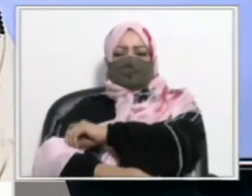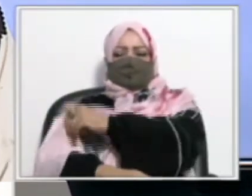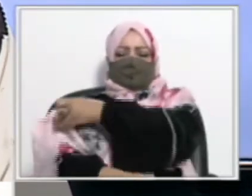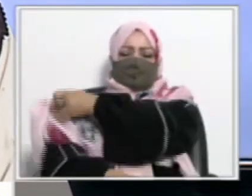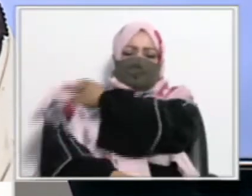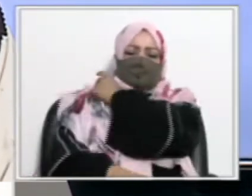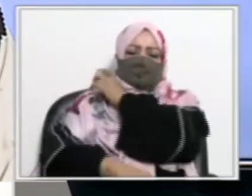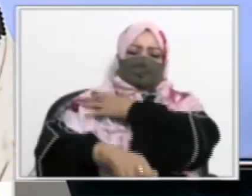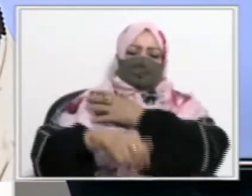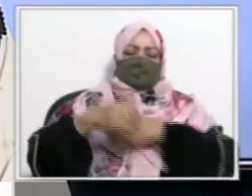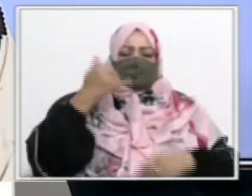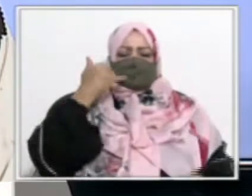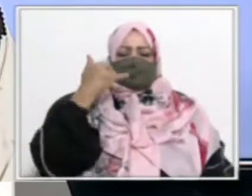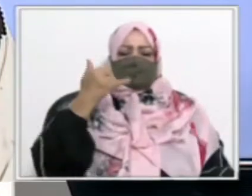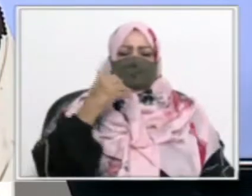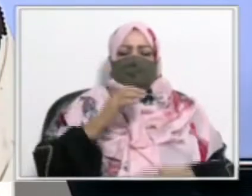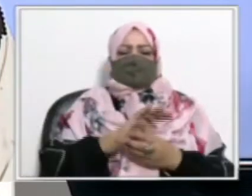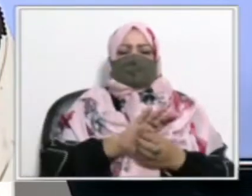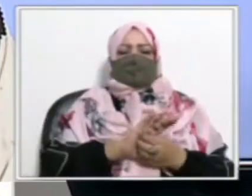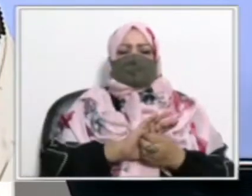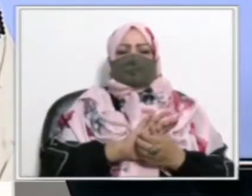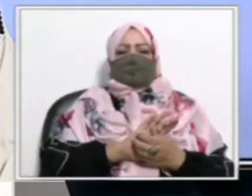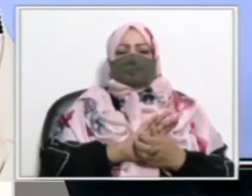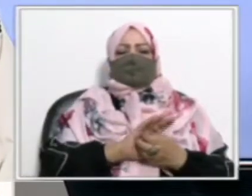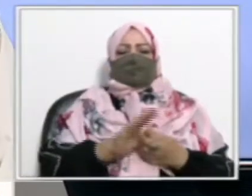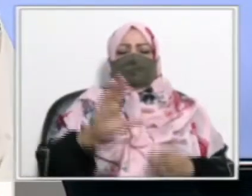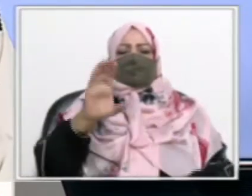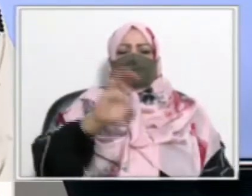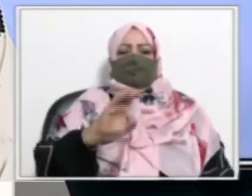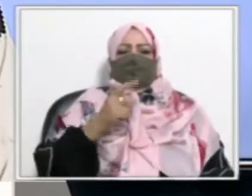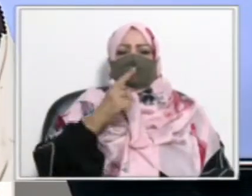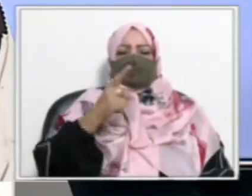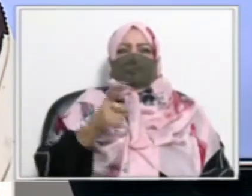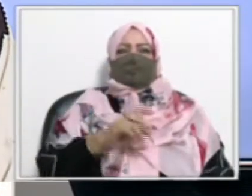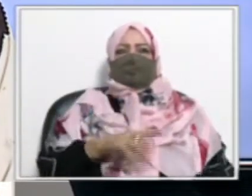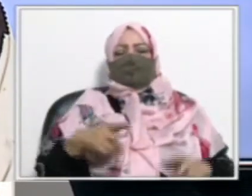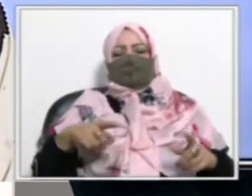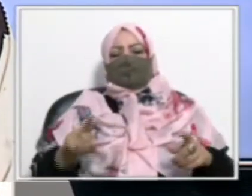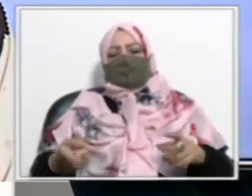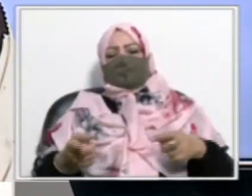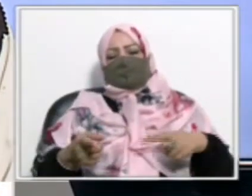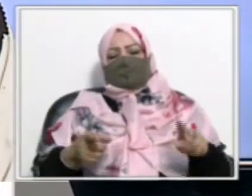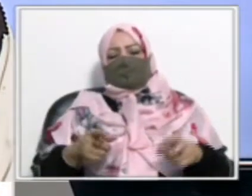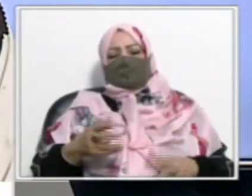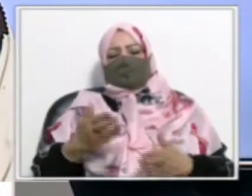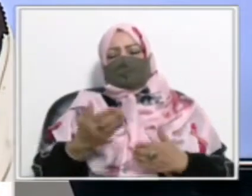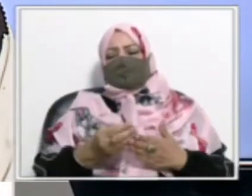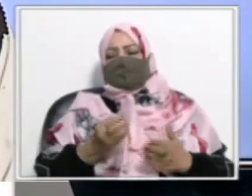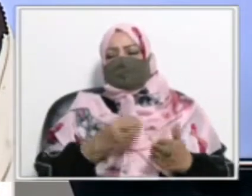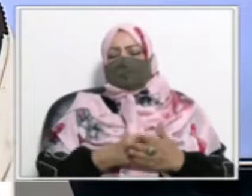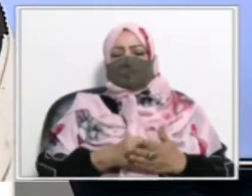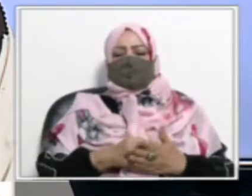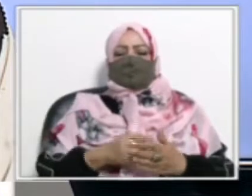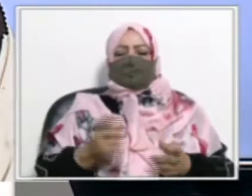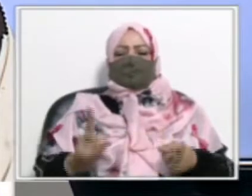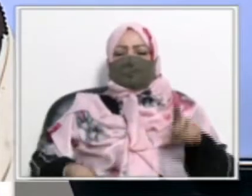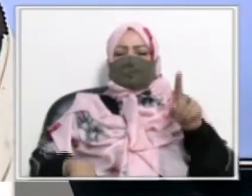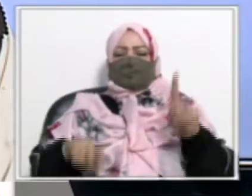بعض القنوات المغرضة. بالمناسبة الله عز وجل حرم